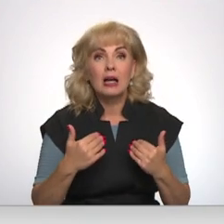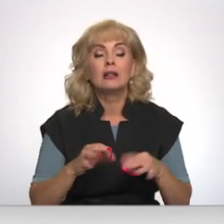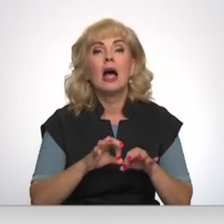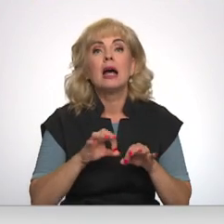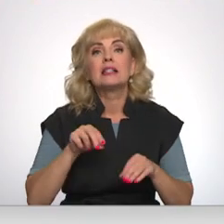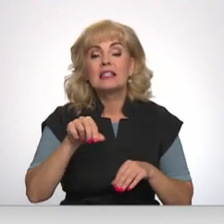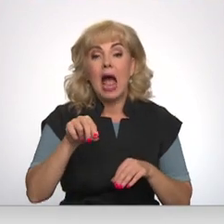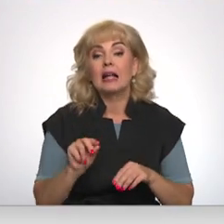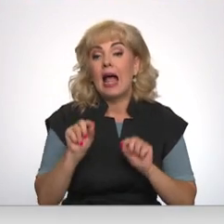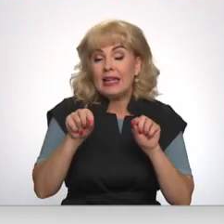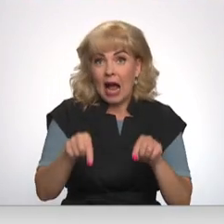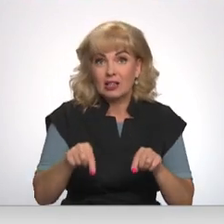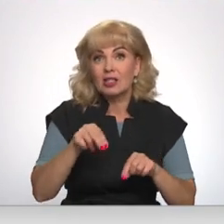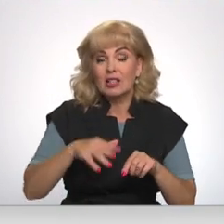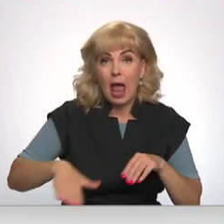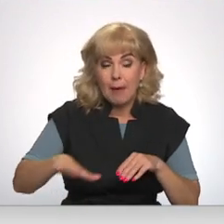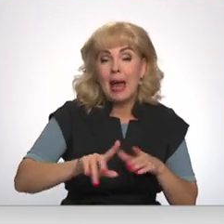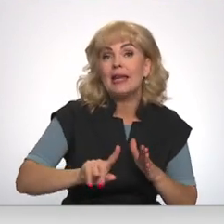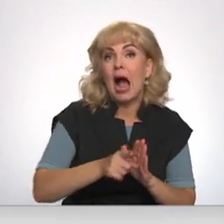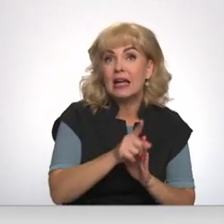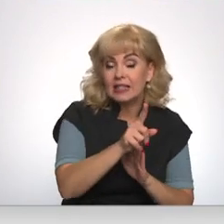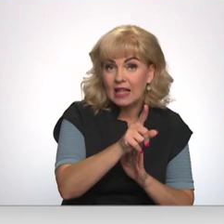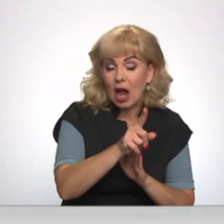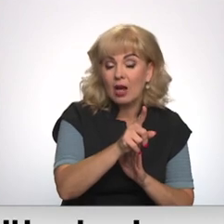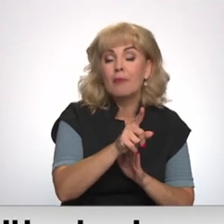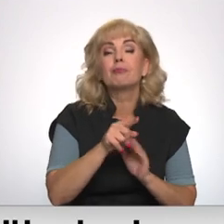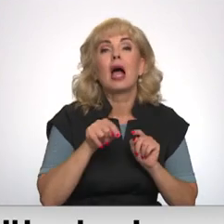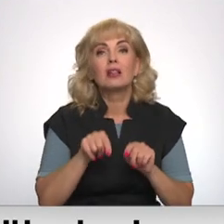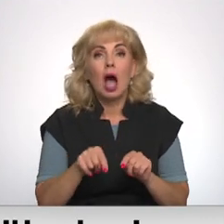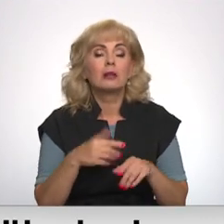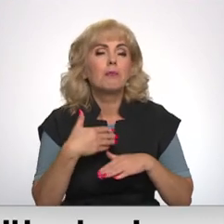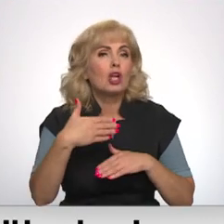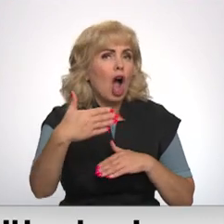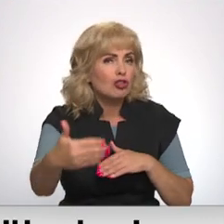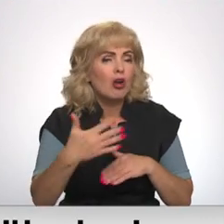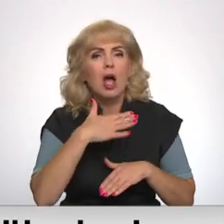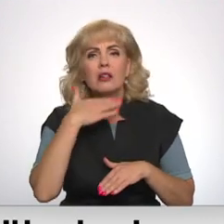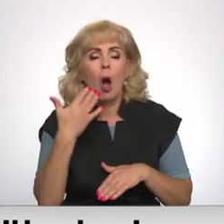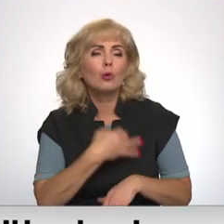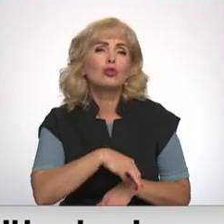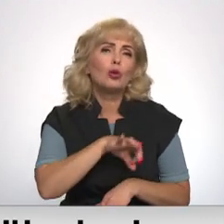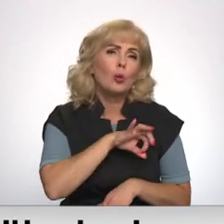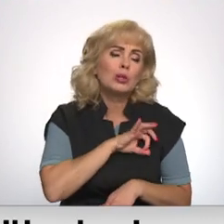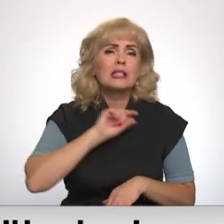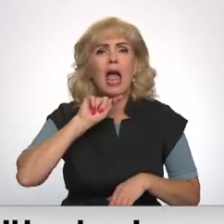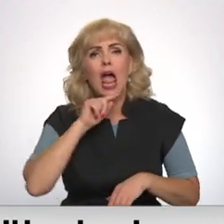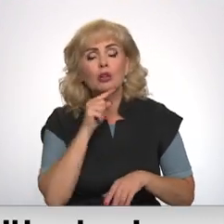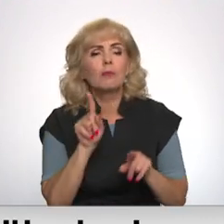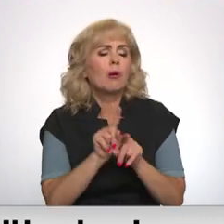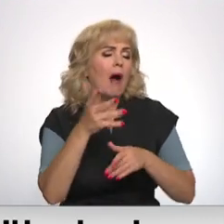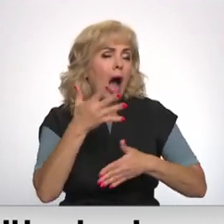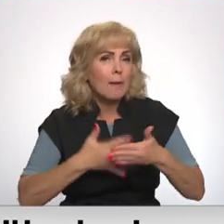zemē, un tai sēklai šobrīd ir jāizdīkst un ir jāizaug. Līdz ar to priekšā ir ļoti daudz gan juridiski, gan ekonomiski tāpat tās